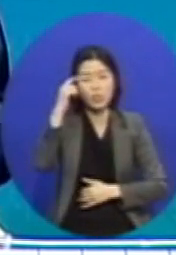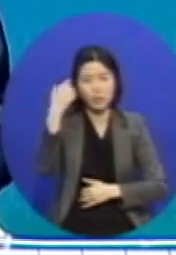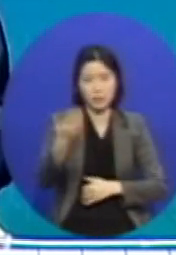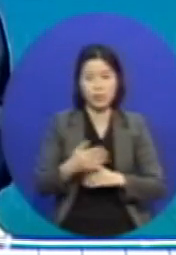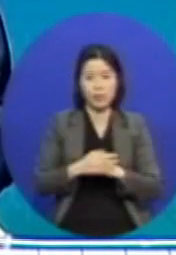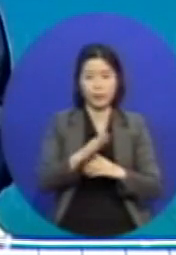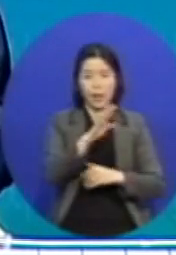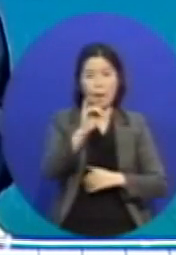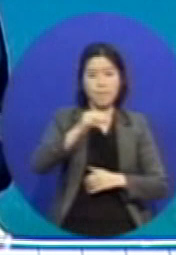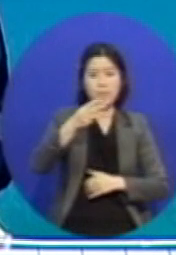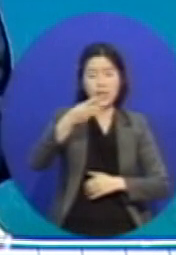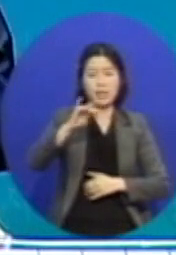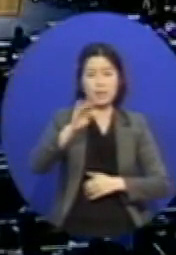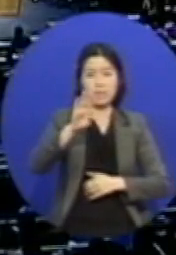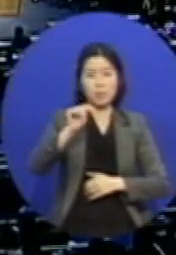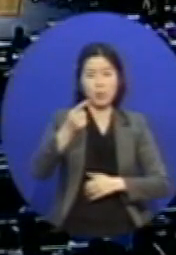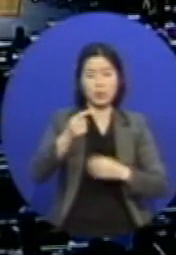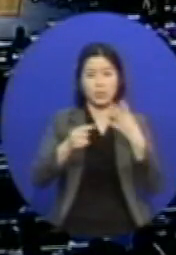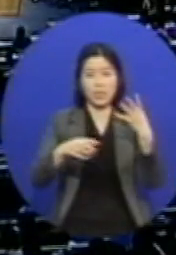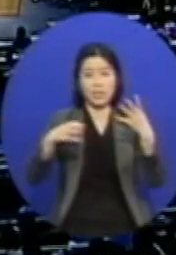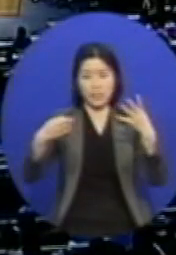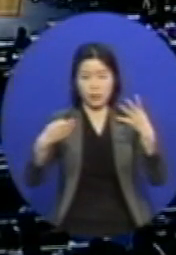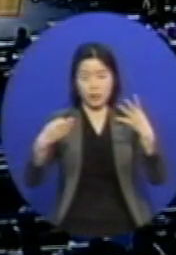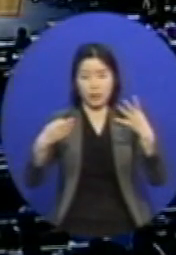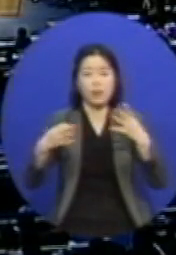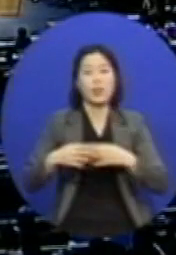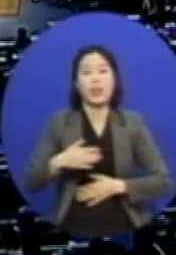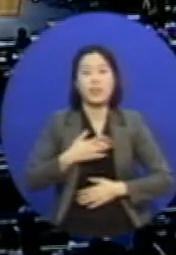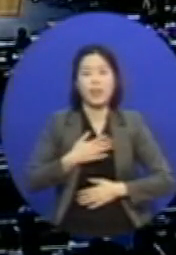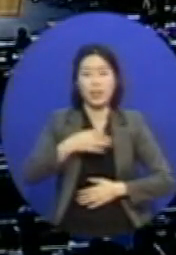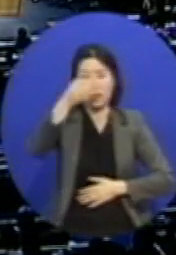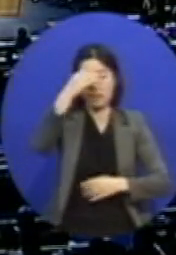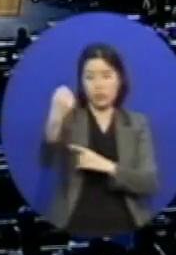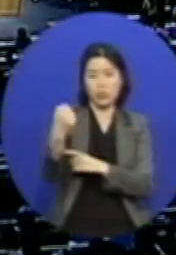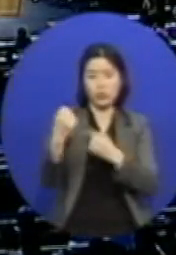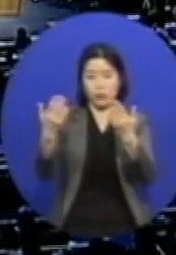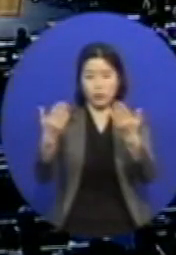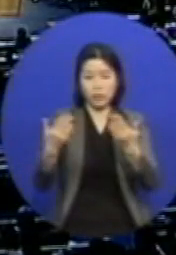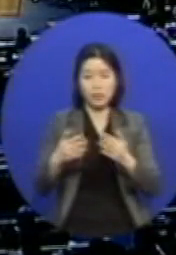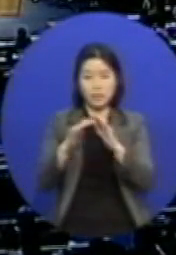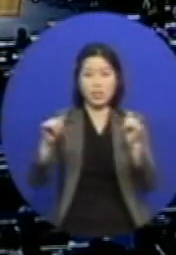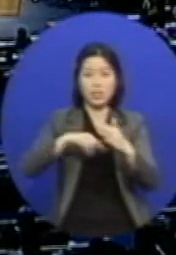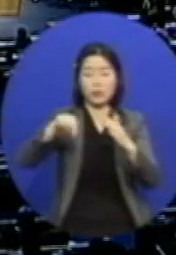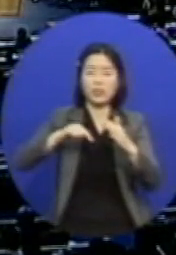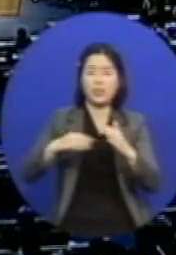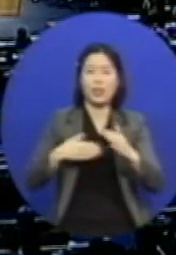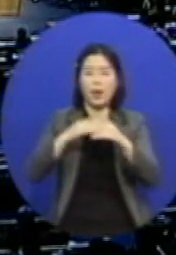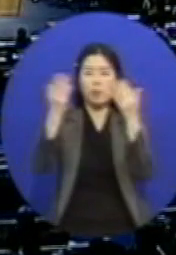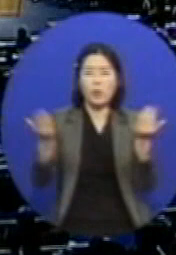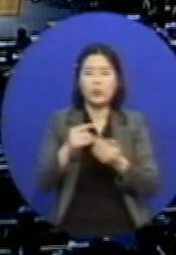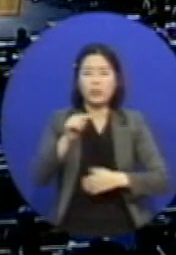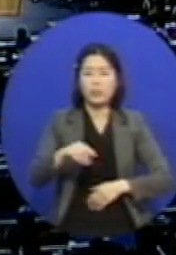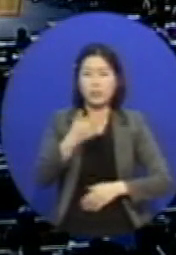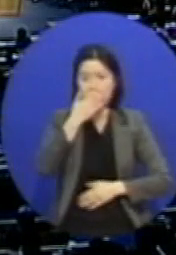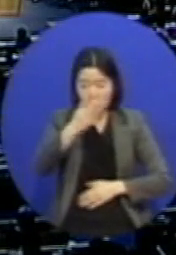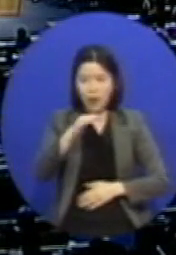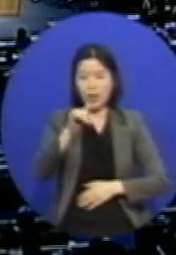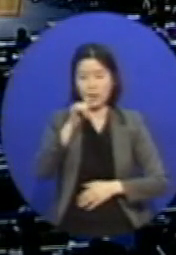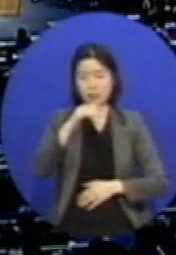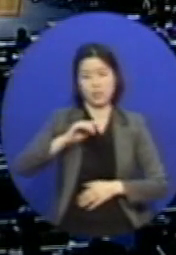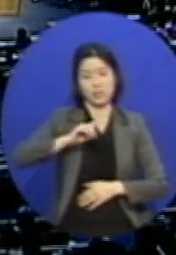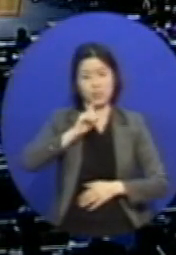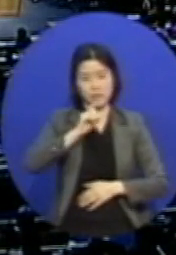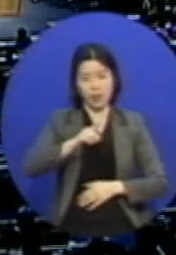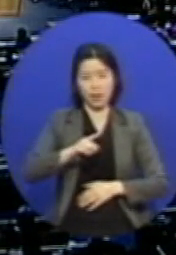빌립보서 4장 13 제례 4개 능력 주시는 자 안에서 내가 모든 것을 할 수 있느니라 사도